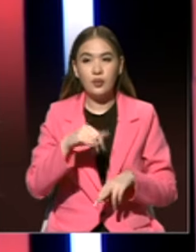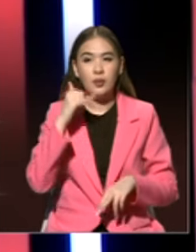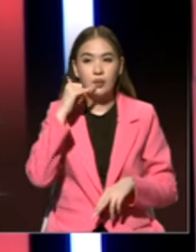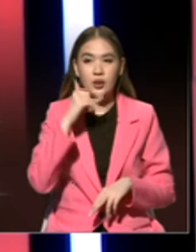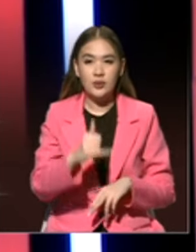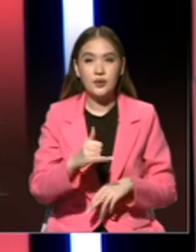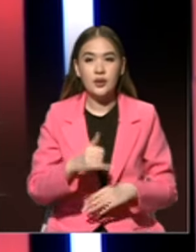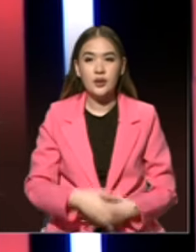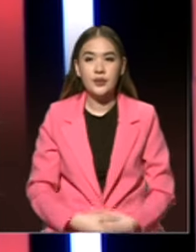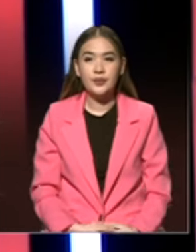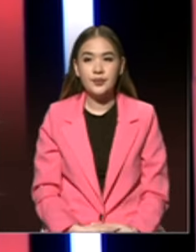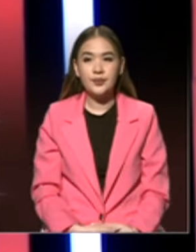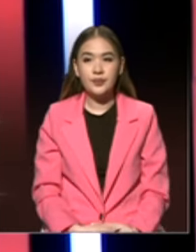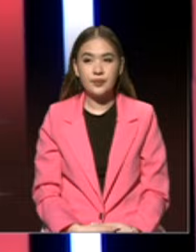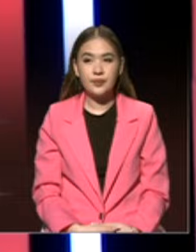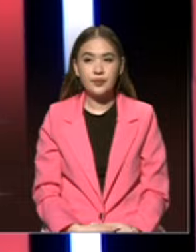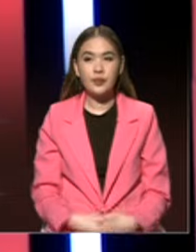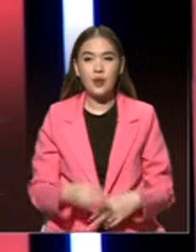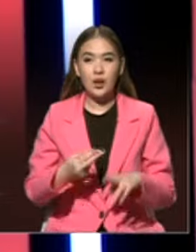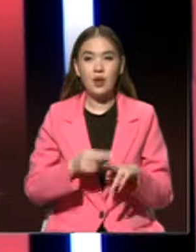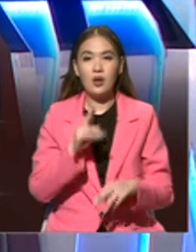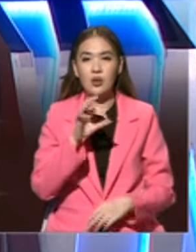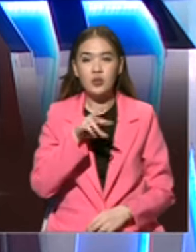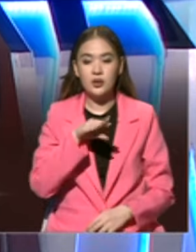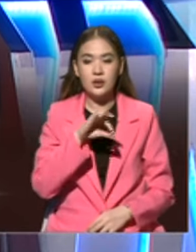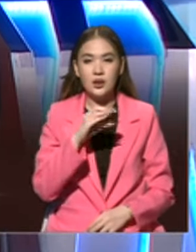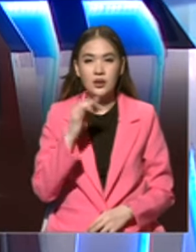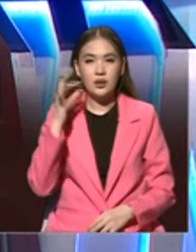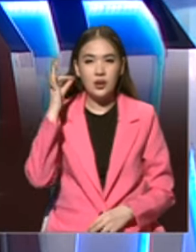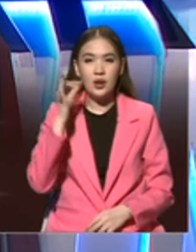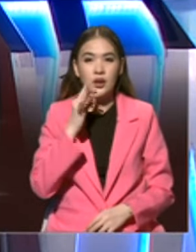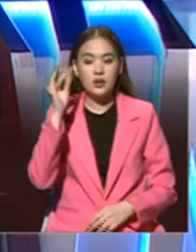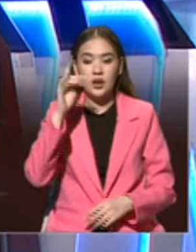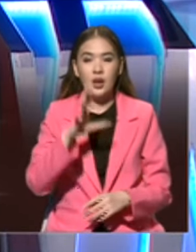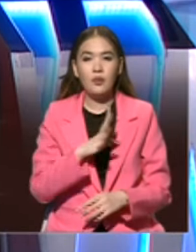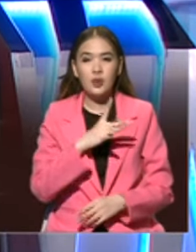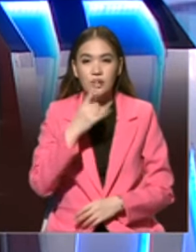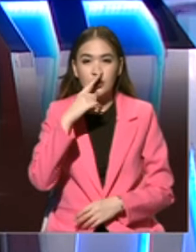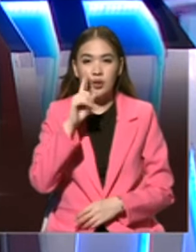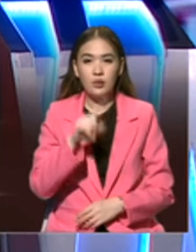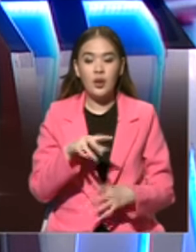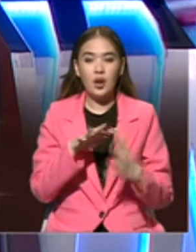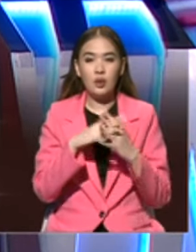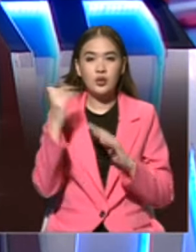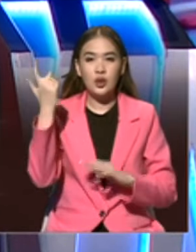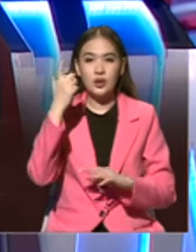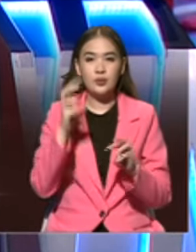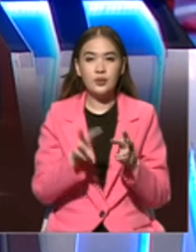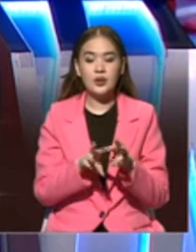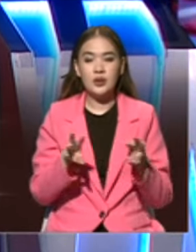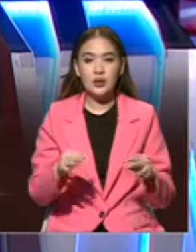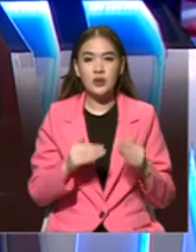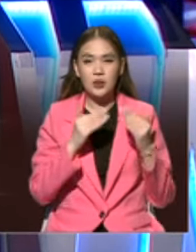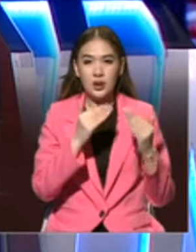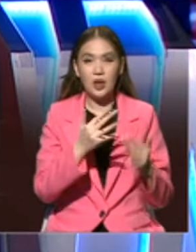аласыздар. Иә, дұрыс айтасыз. Колл-центр жедел номер Ауыл шаруашылығы министрлігінде, мен айтып өтейін,